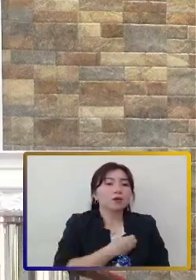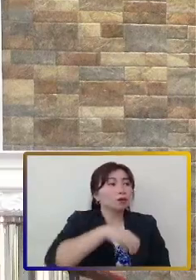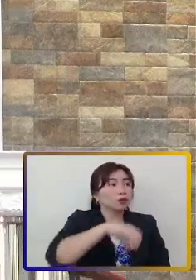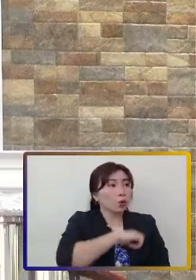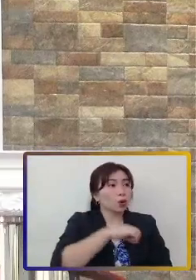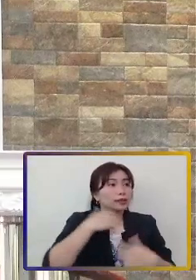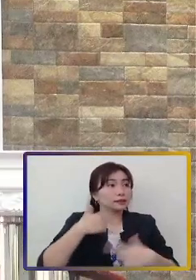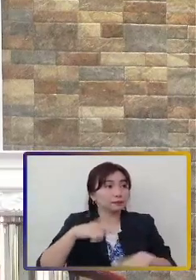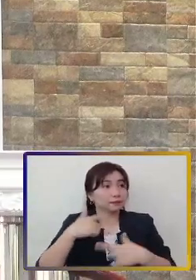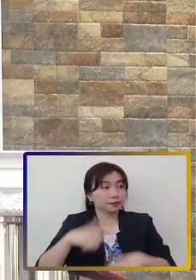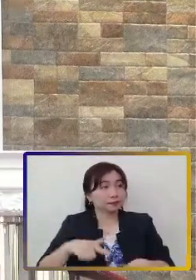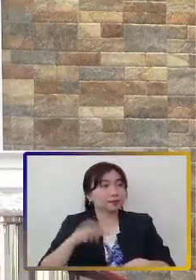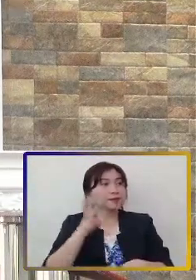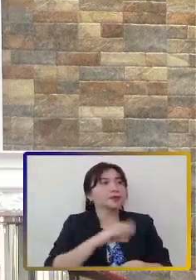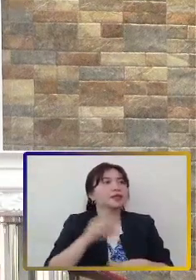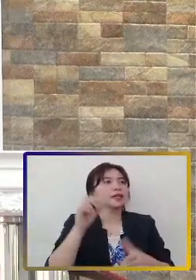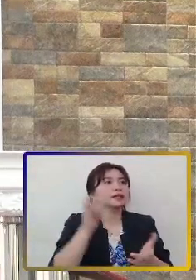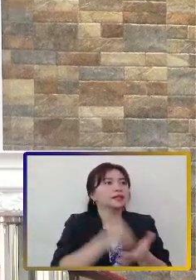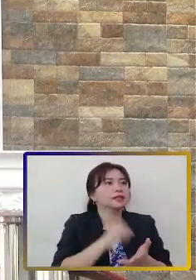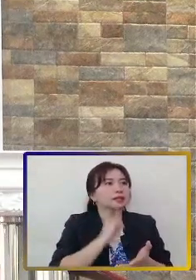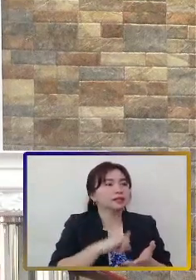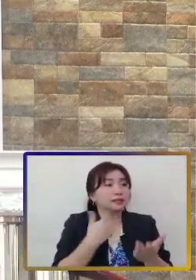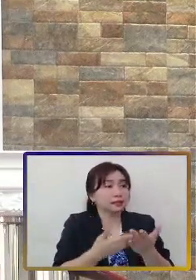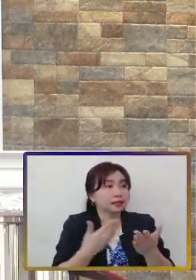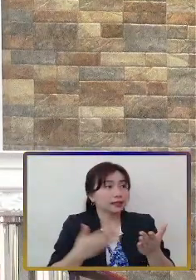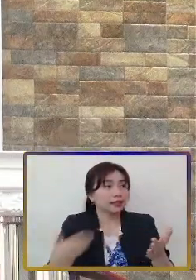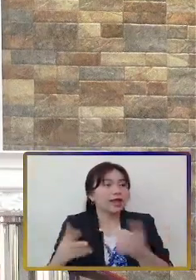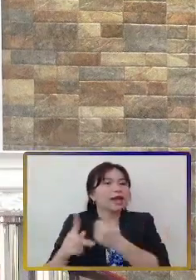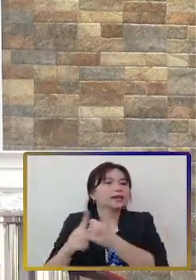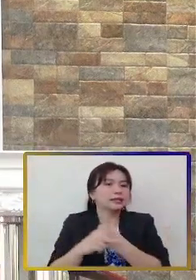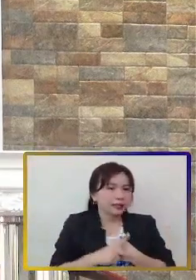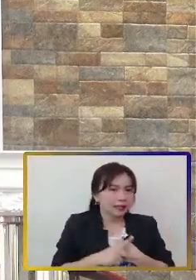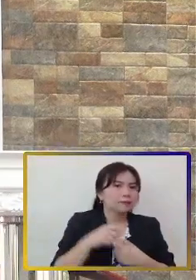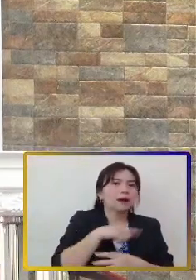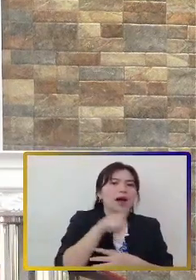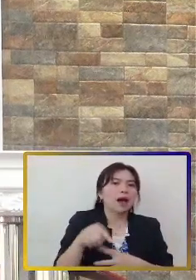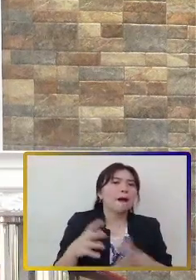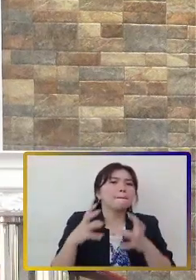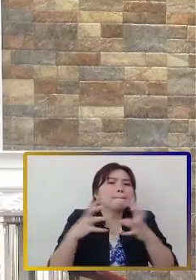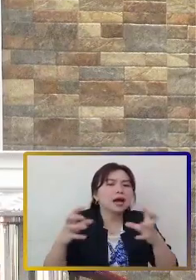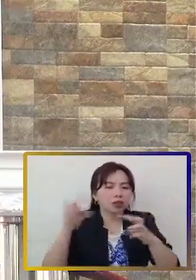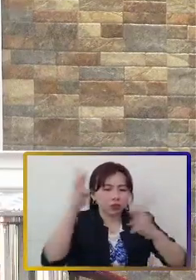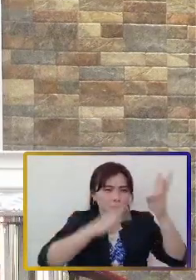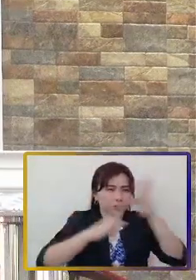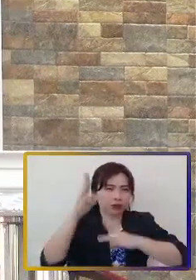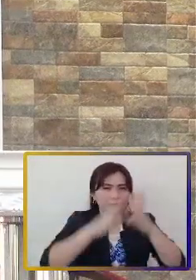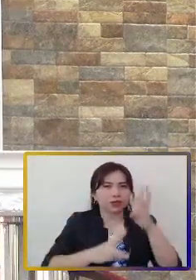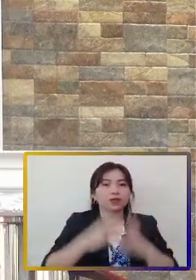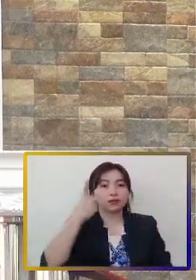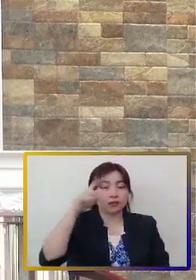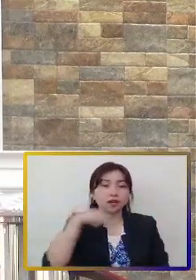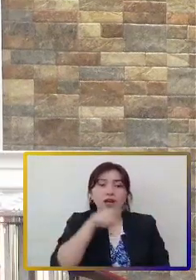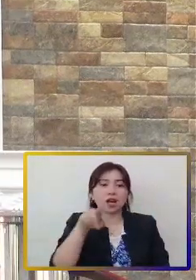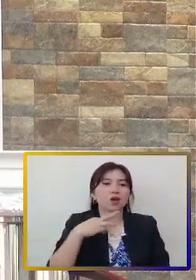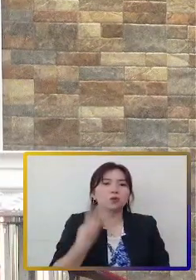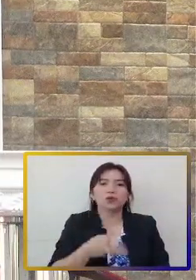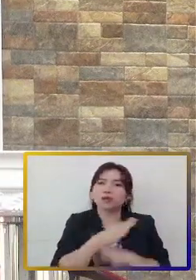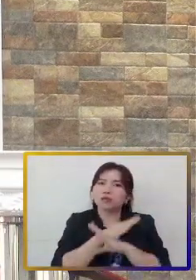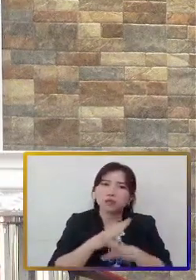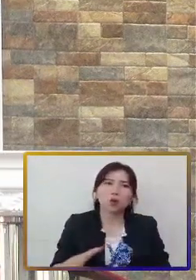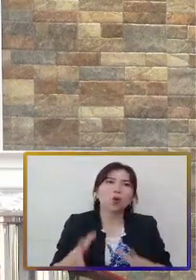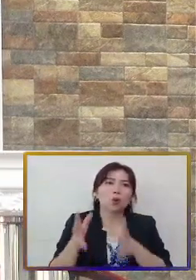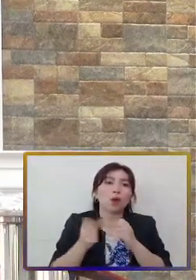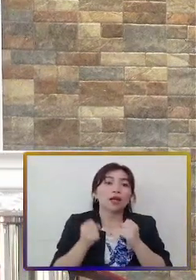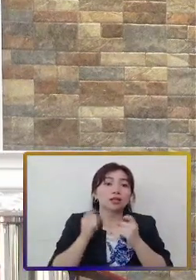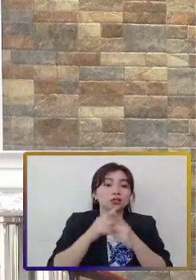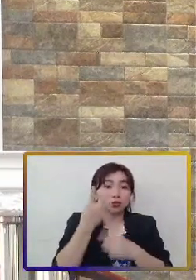bre This is the thing that gives as much much to worry about for we do not want the see we do not want to